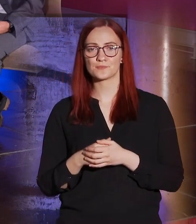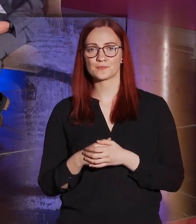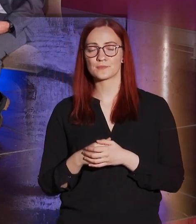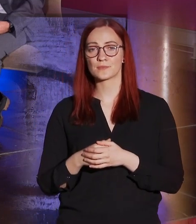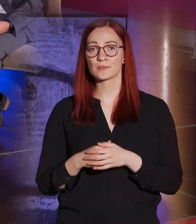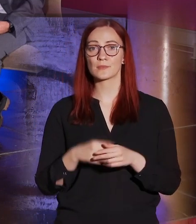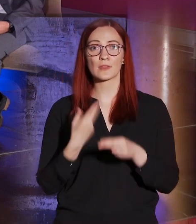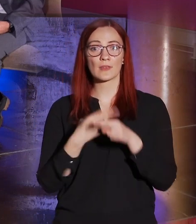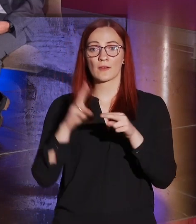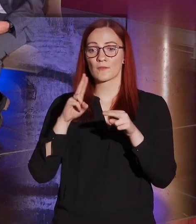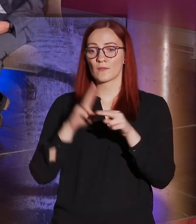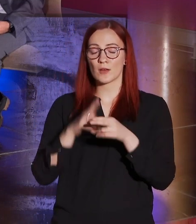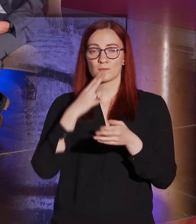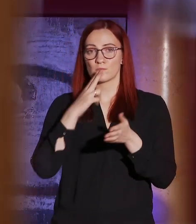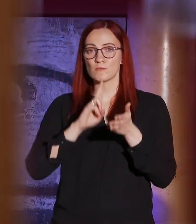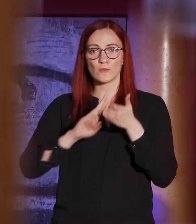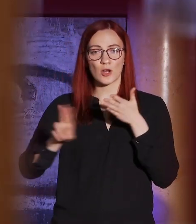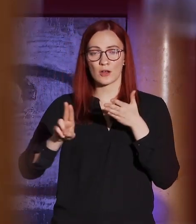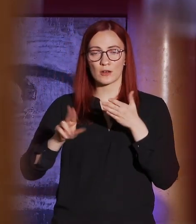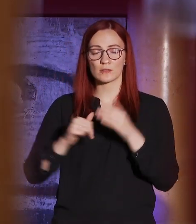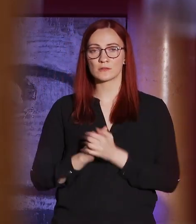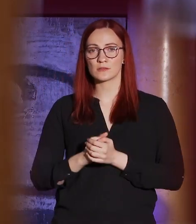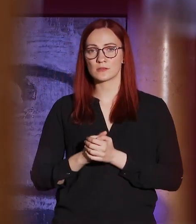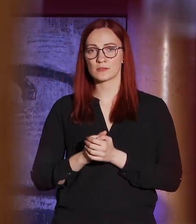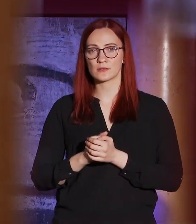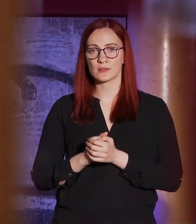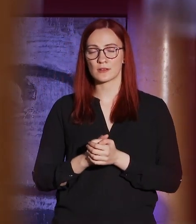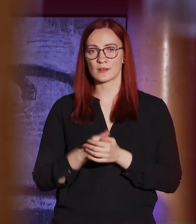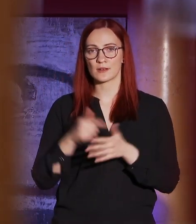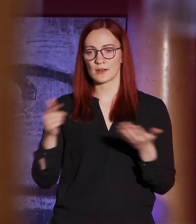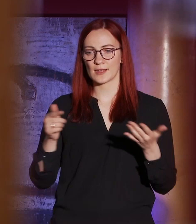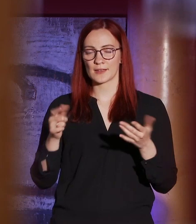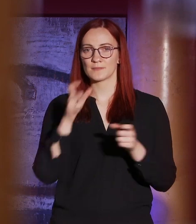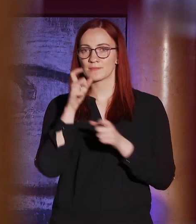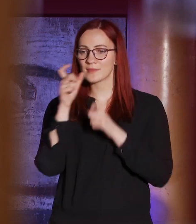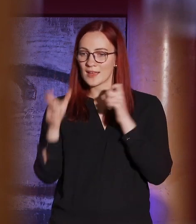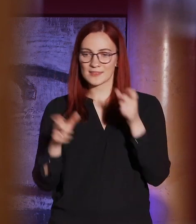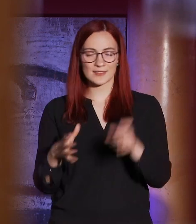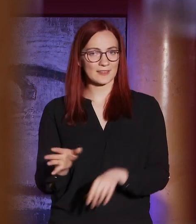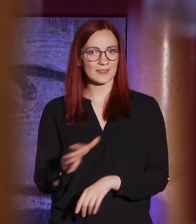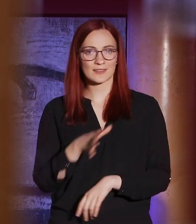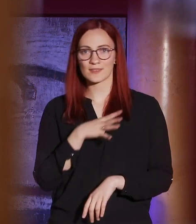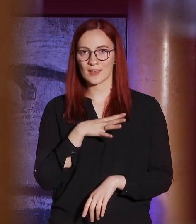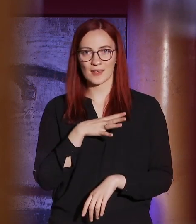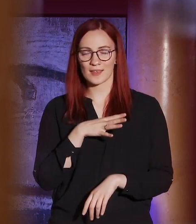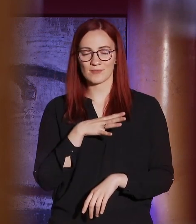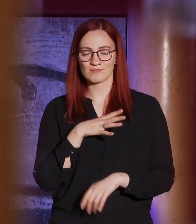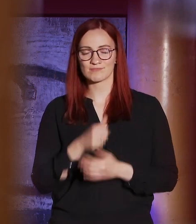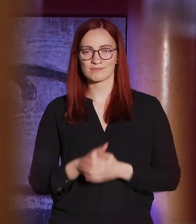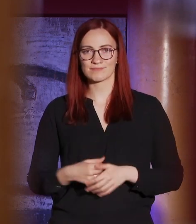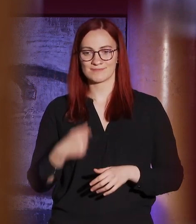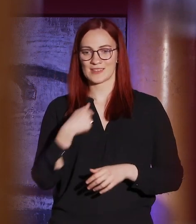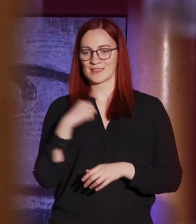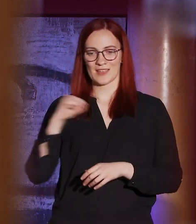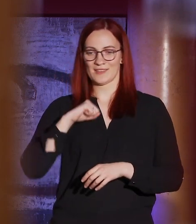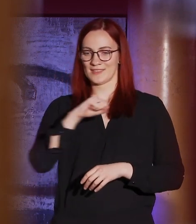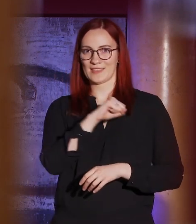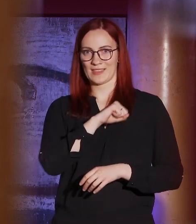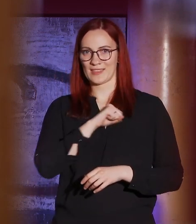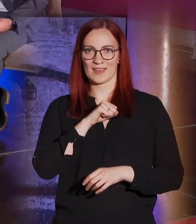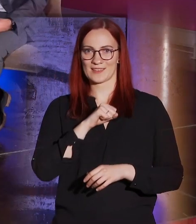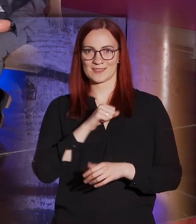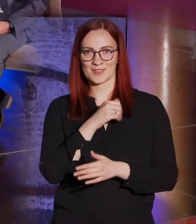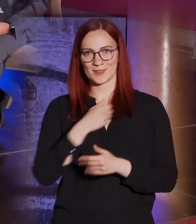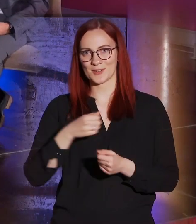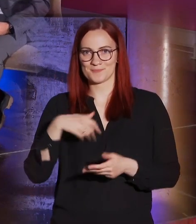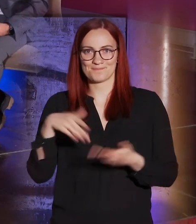Todėl profesionaliai labai atsakyti į visus klausimus negaliu, nes disertacijos šitoj temai nesu